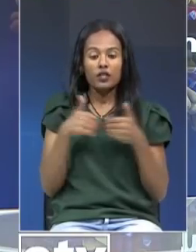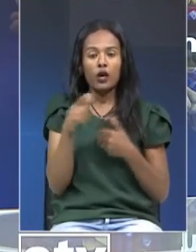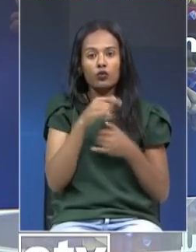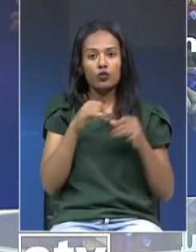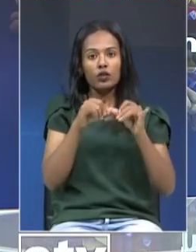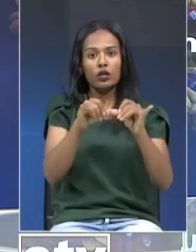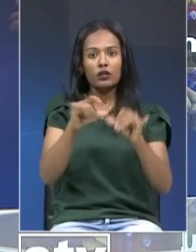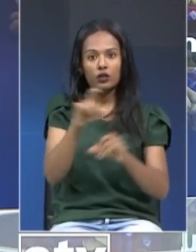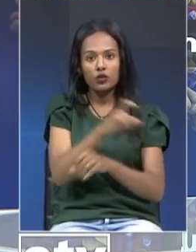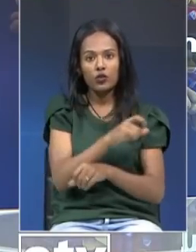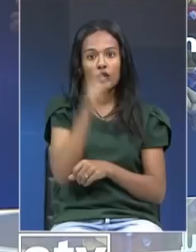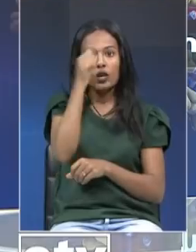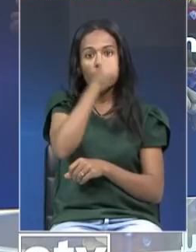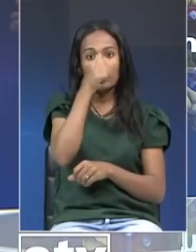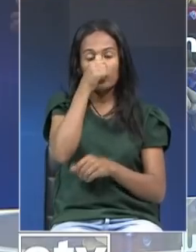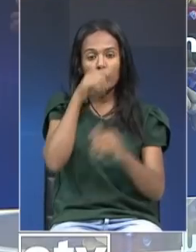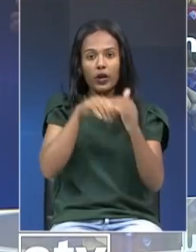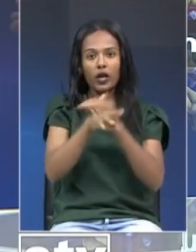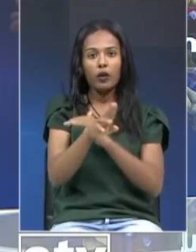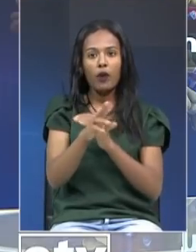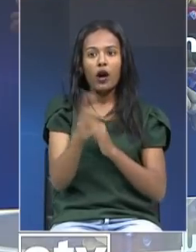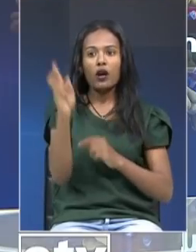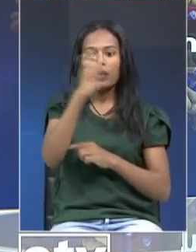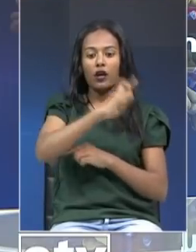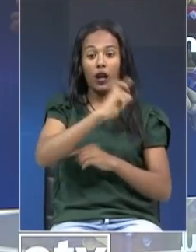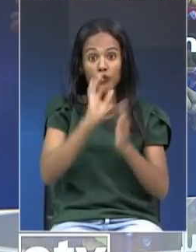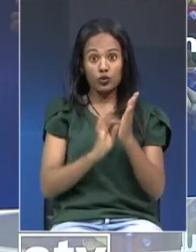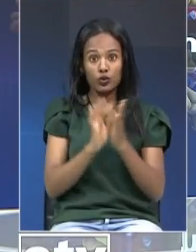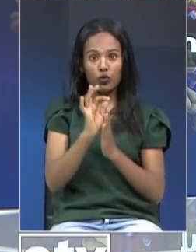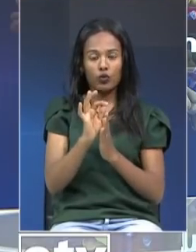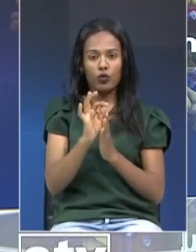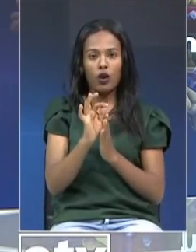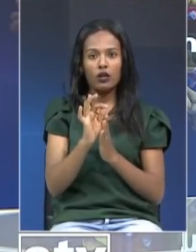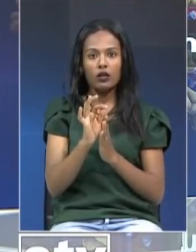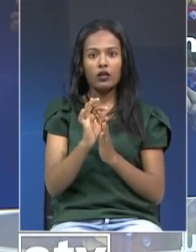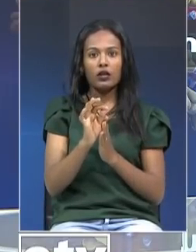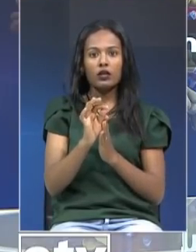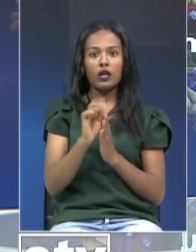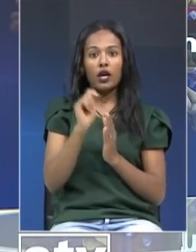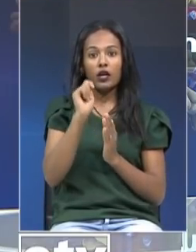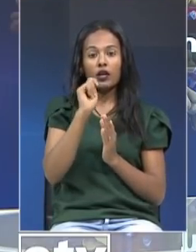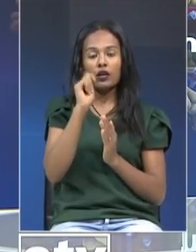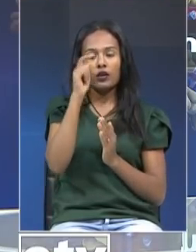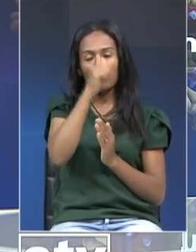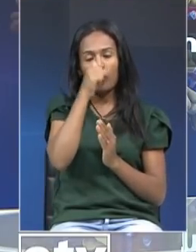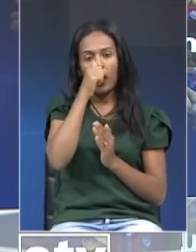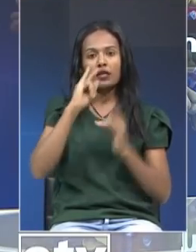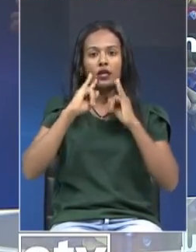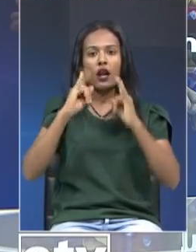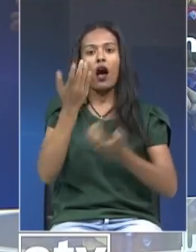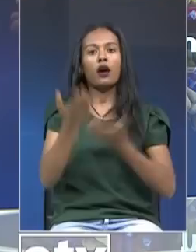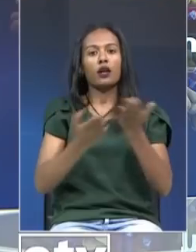እንደቀጠለ ሲሆን ወደ ኢትዮጵያም ከገባ ቀናቶች ተቆጥሯል። የዘገበው የኢትዮጵያ ዜና አገልግሎት ነው።